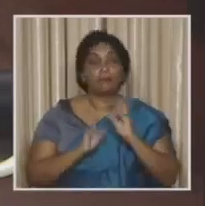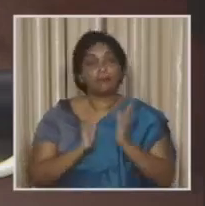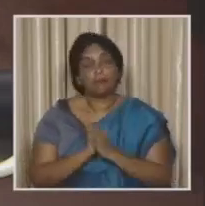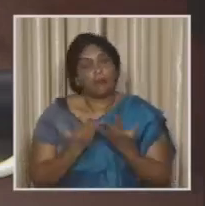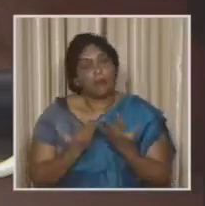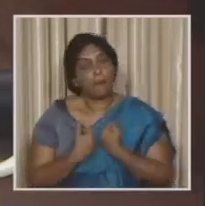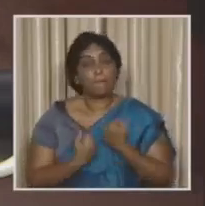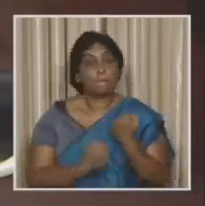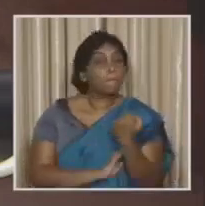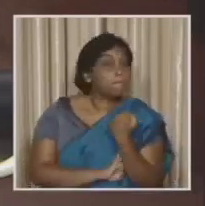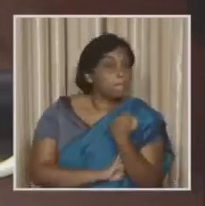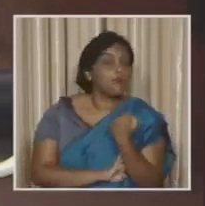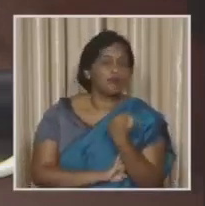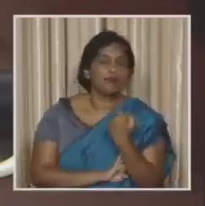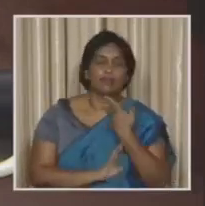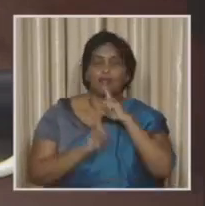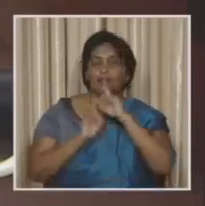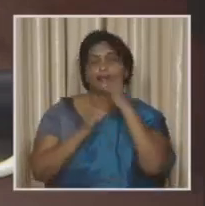ඕන බලය.